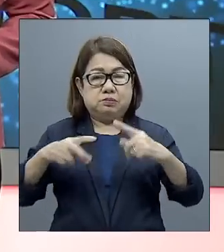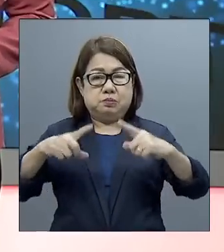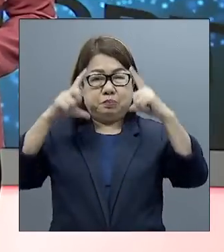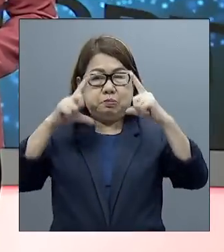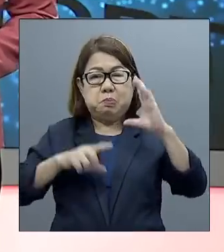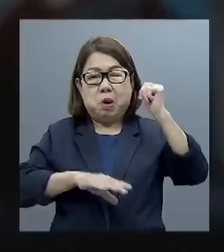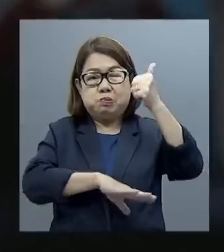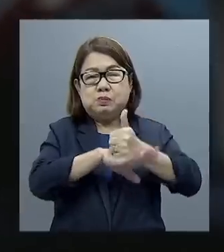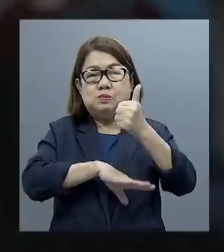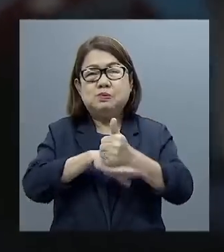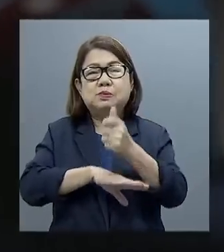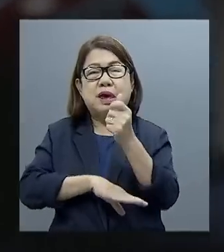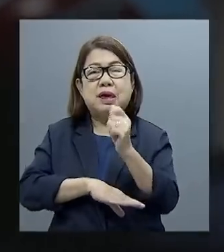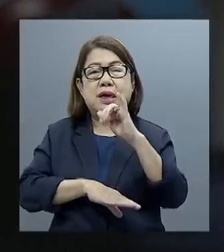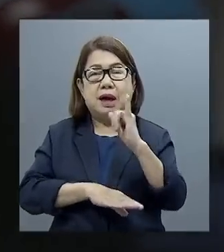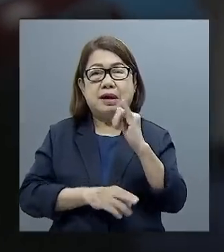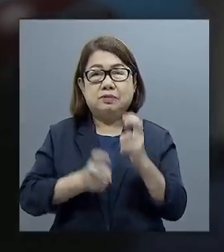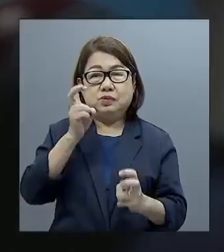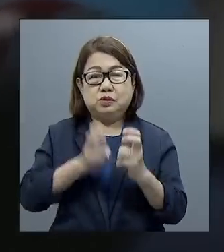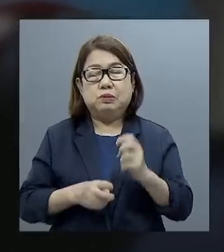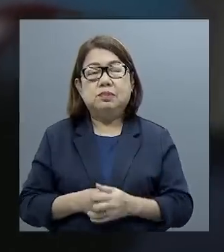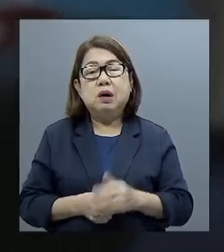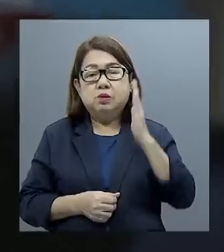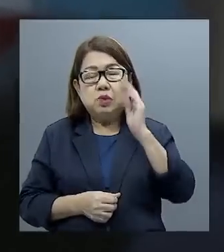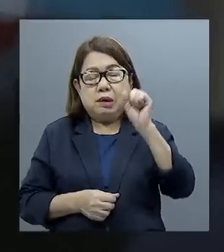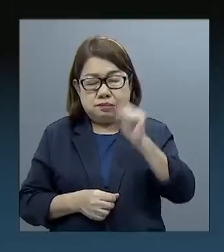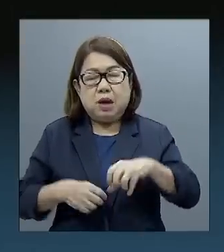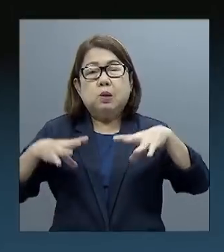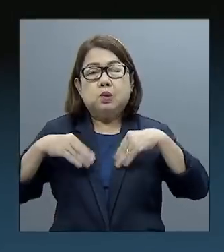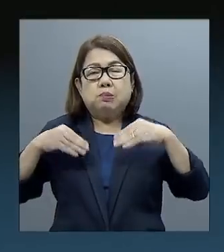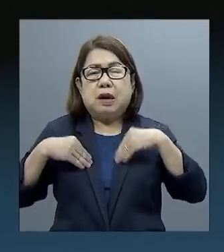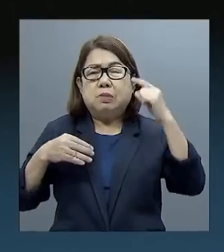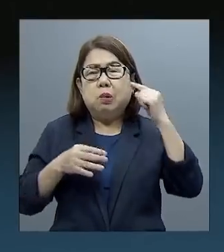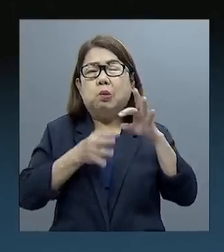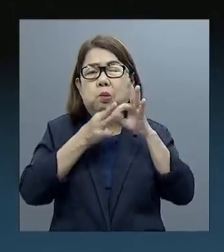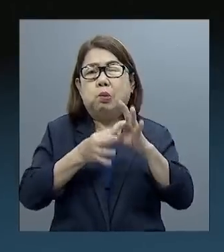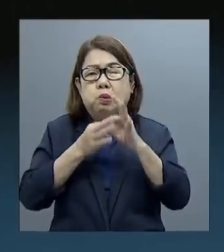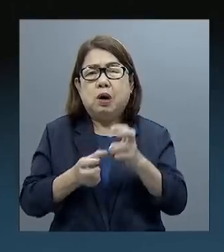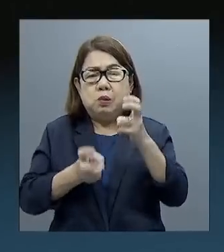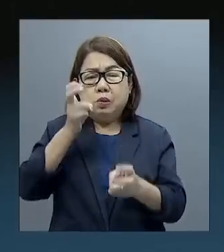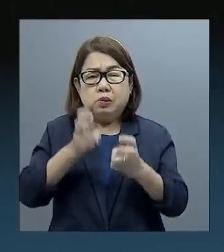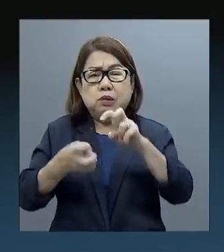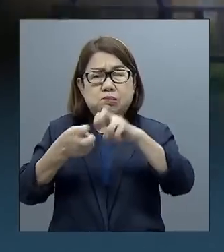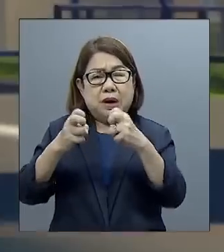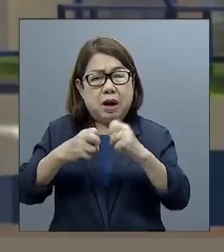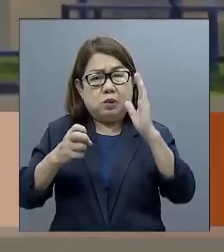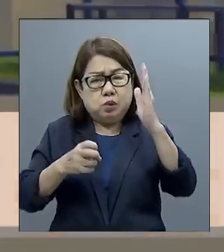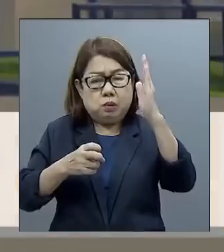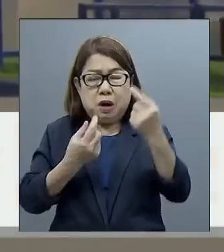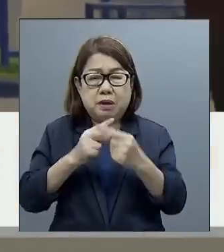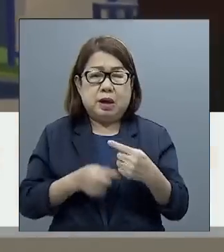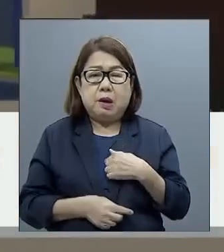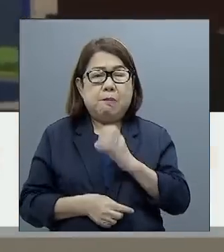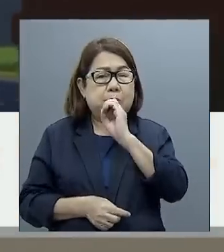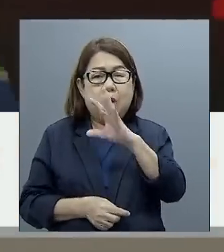ค่ะฮินตันยอมรับนะคะว่าเขามีความกังวลเรื่อง AI มานานแล้วแต่ว่ายังไม่สามารถออกมาพูดถึงเรื่